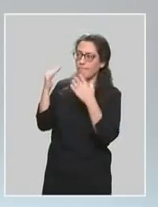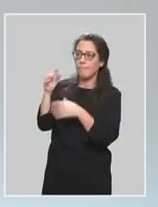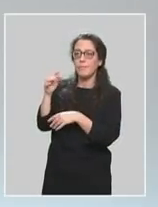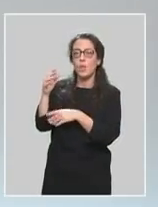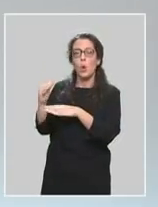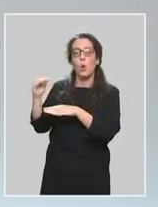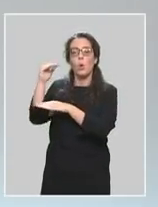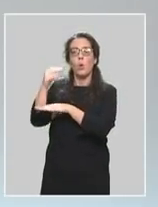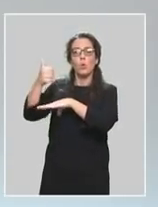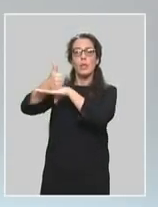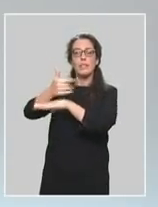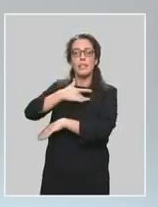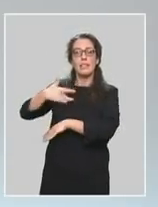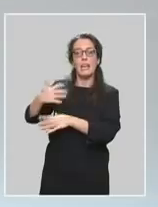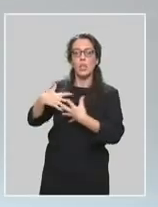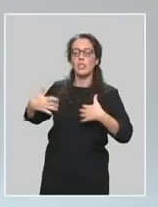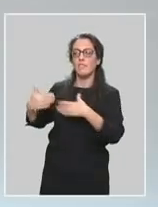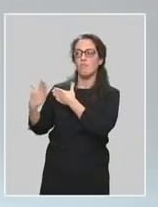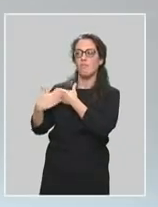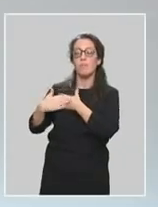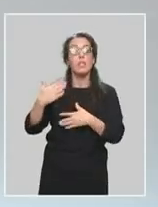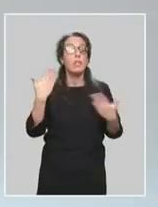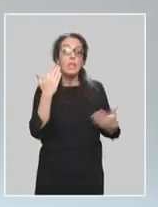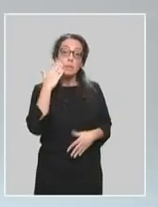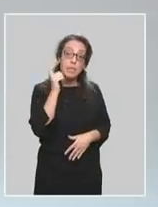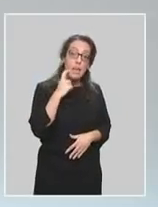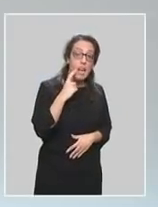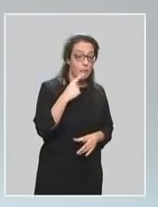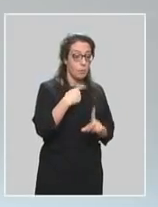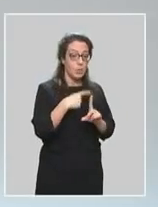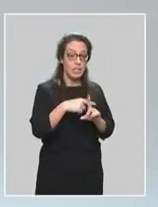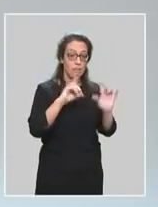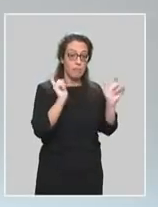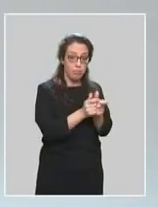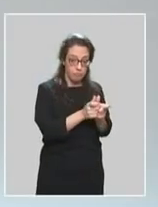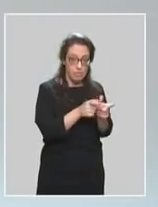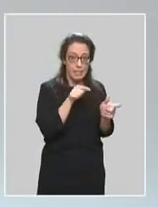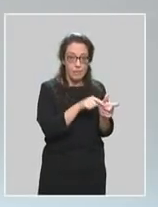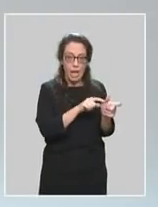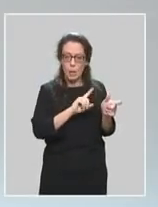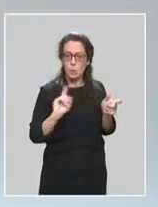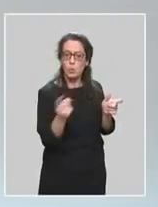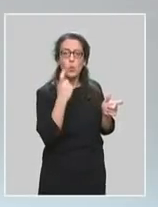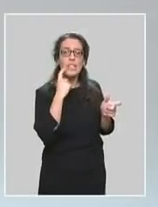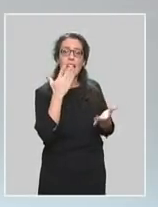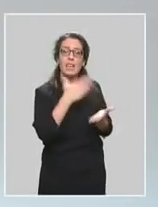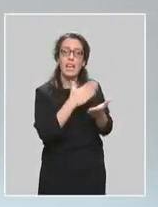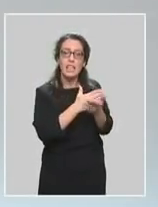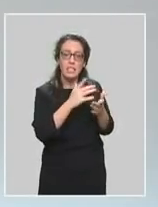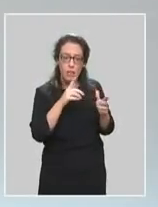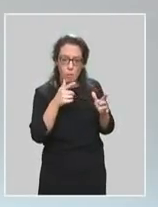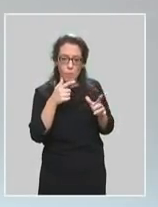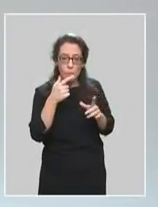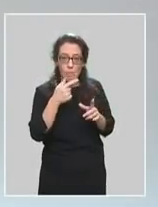sanitaires et scientifiques. Lorsqu'un élève est testé positif, tous les élèves de la classe sont testés à leur tour. Et donc seuls les camarades restés